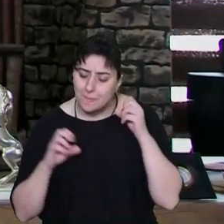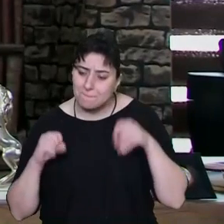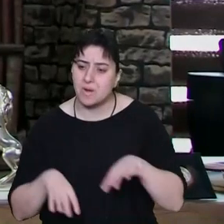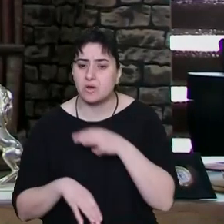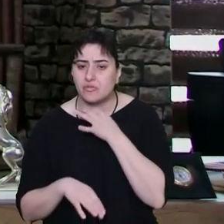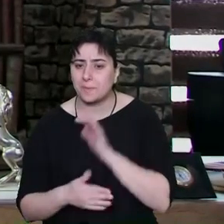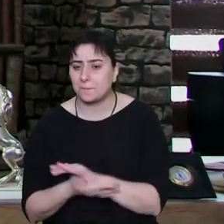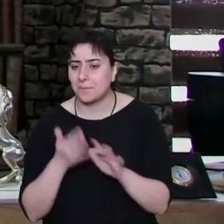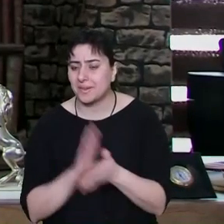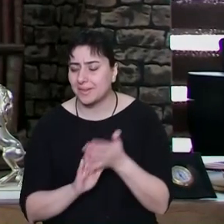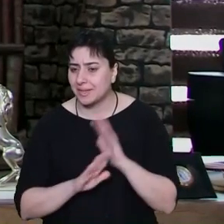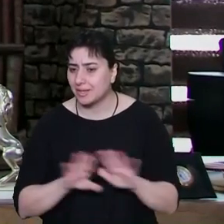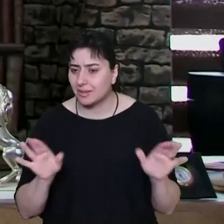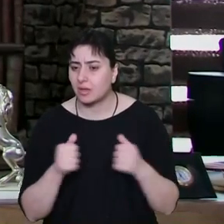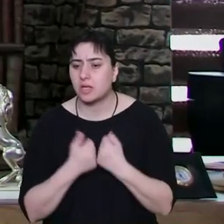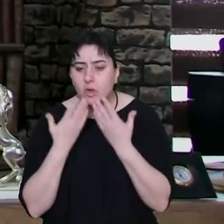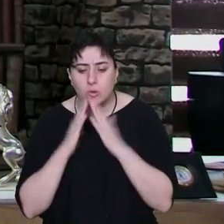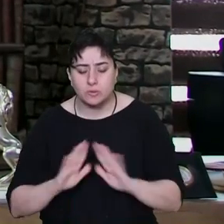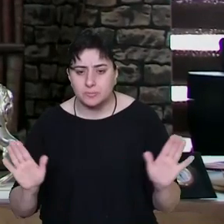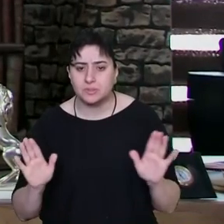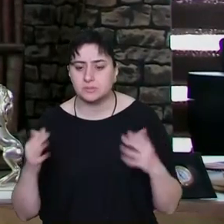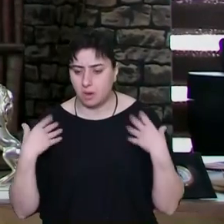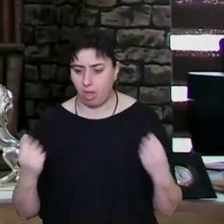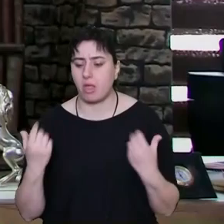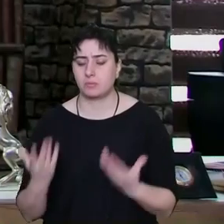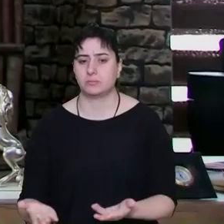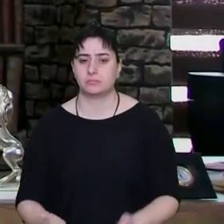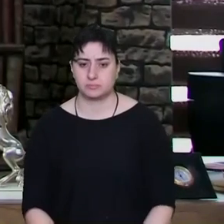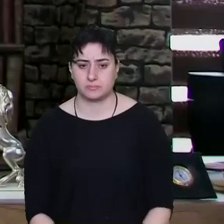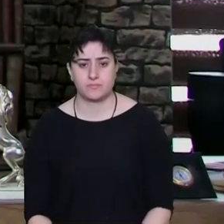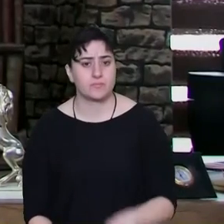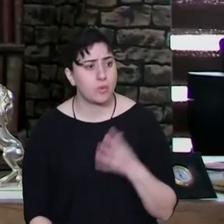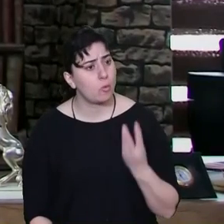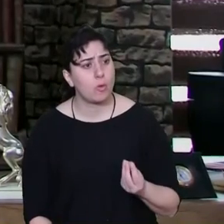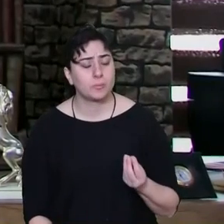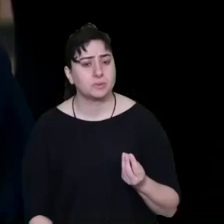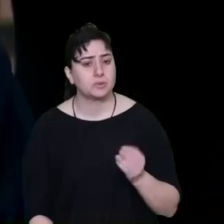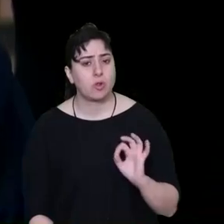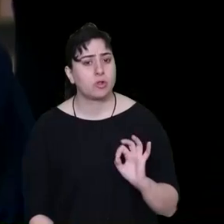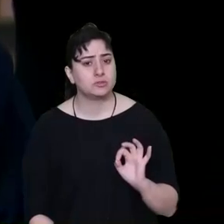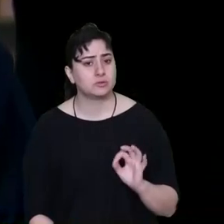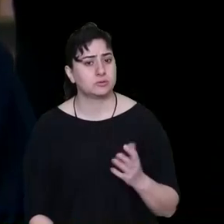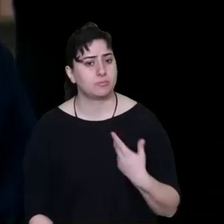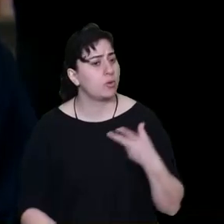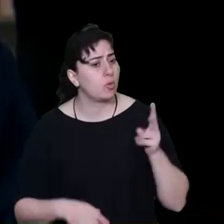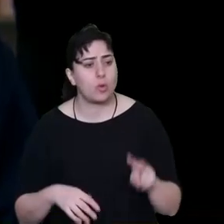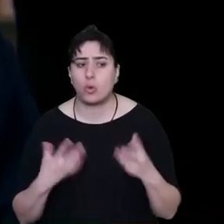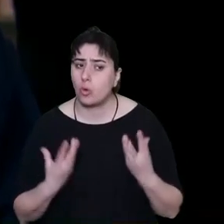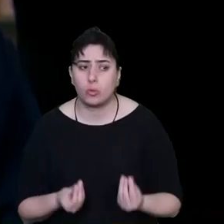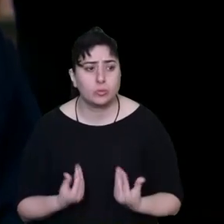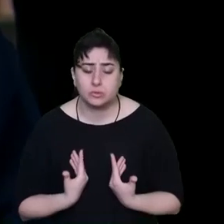artık. Geçti gitti kaza, bitti. Bak, sapasağlamsın. Ama olabilirdi. Yani ben